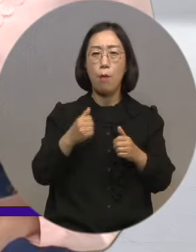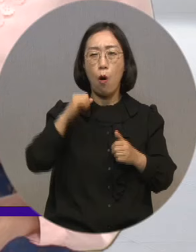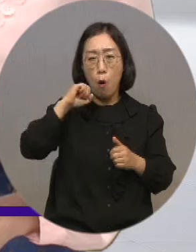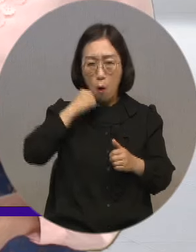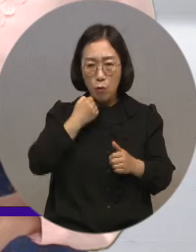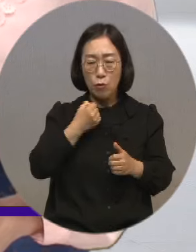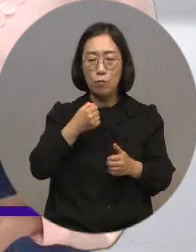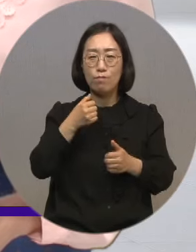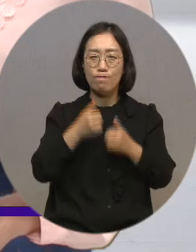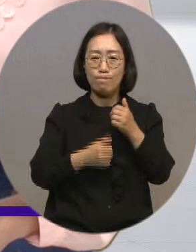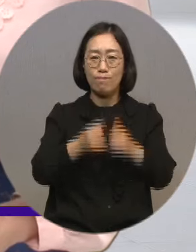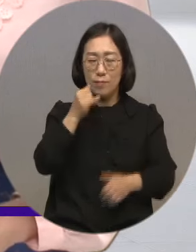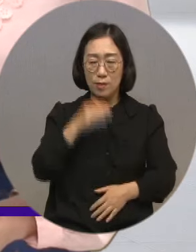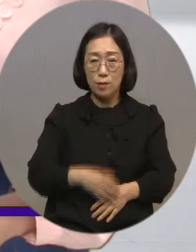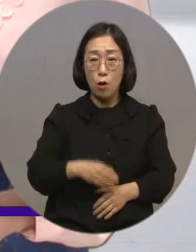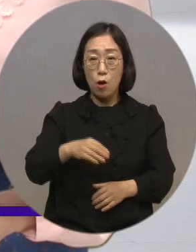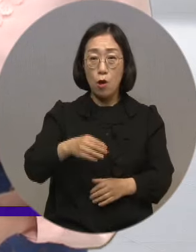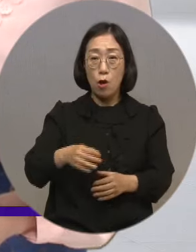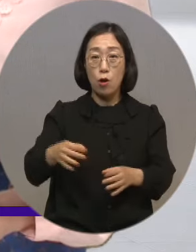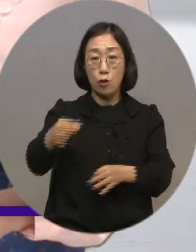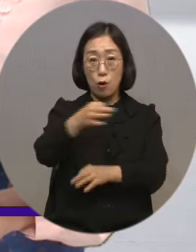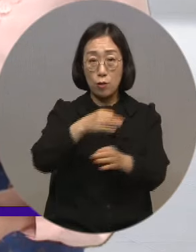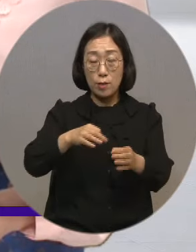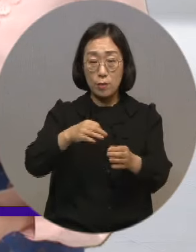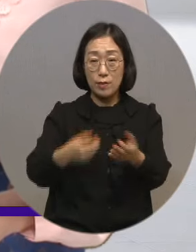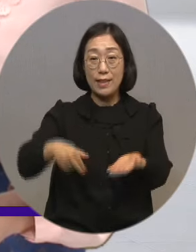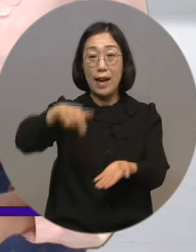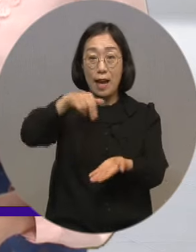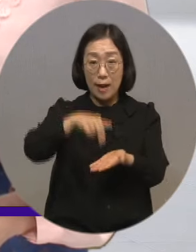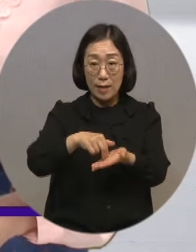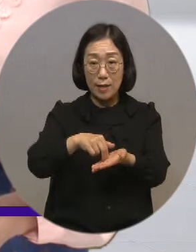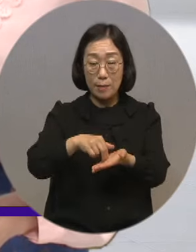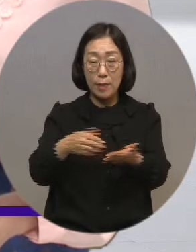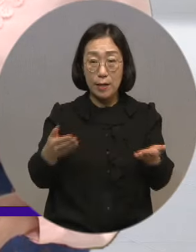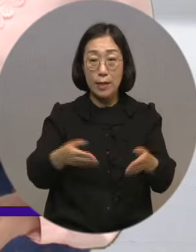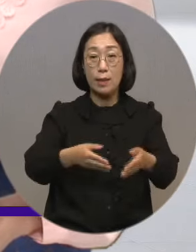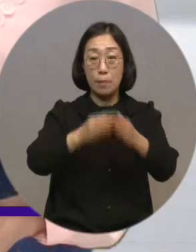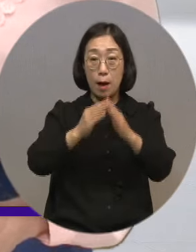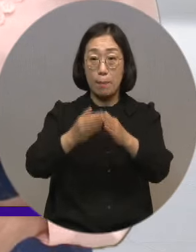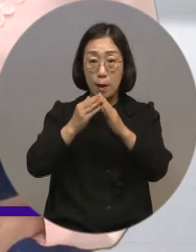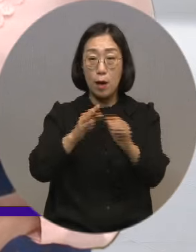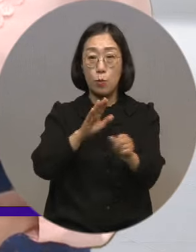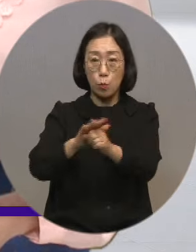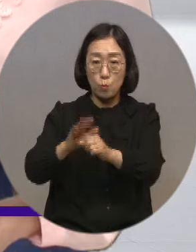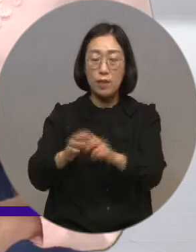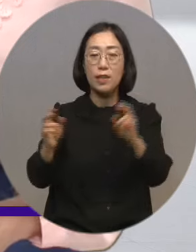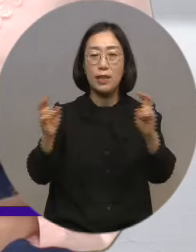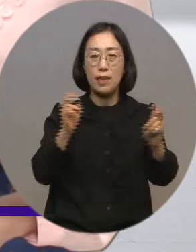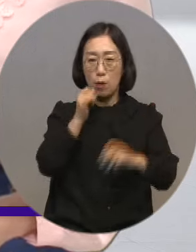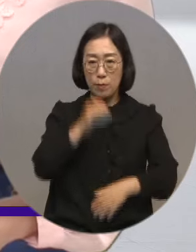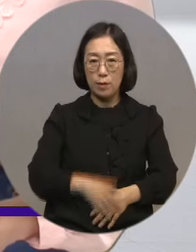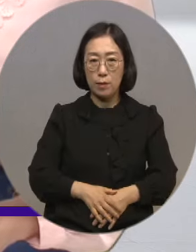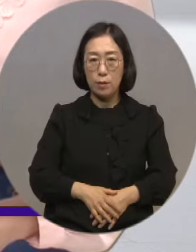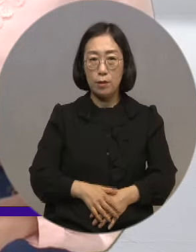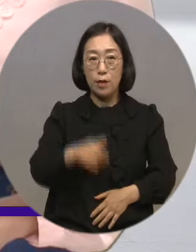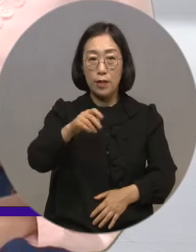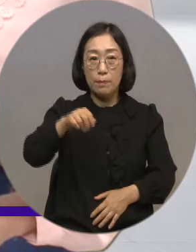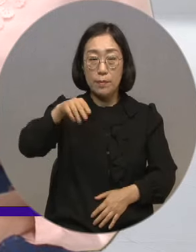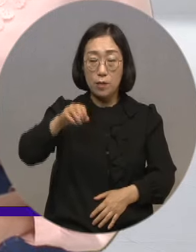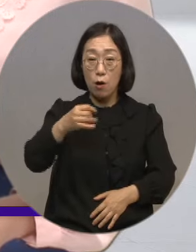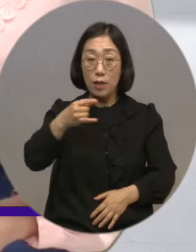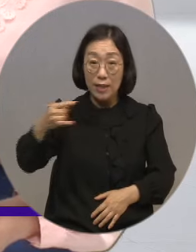어려움을 이해하고 경제적 자립과 창업을 돕는 착한 기업도 있는데요. 지난주에 이어 김성희